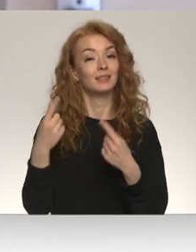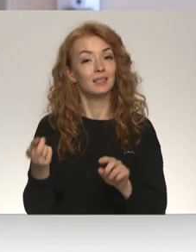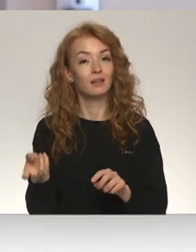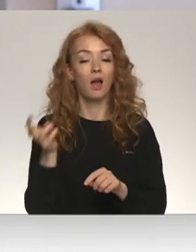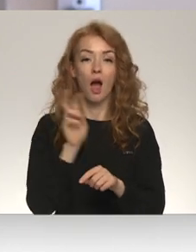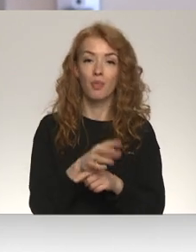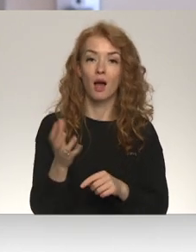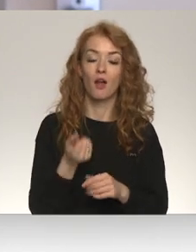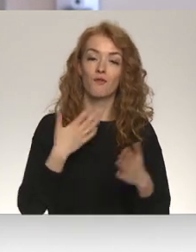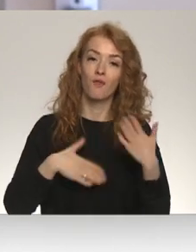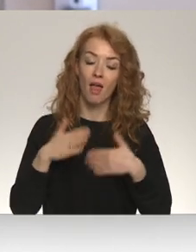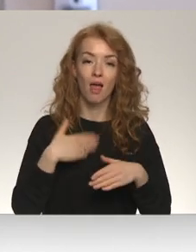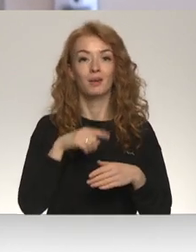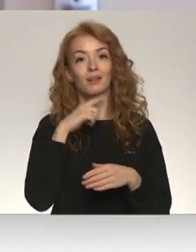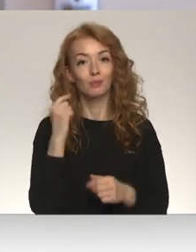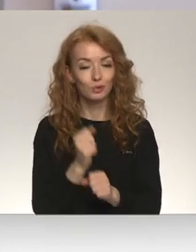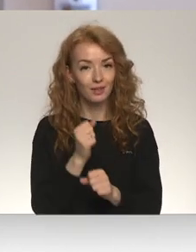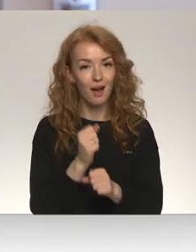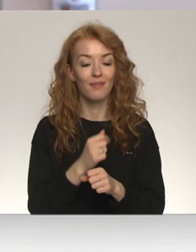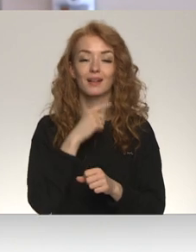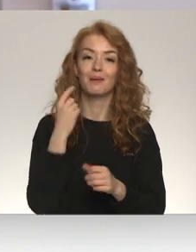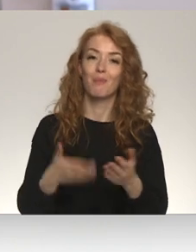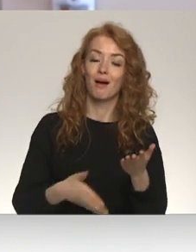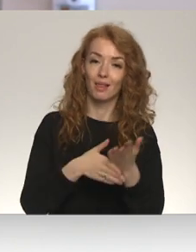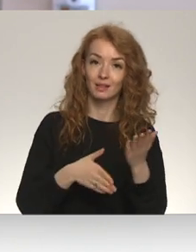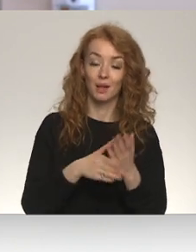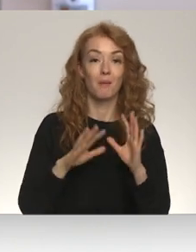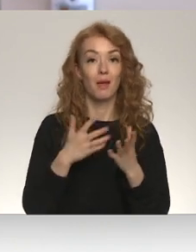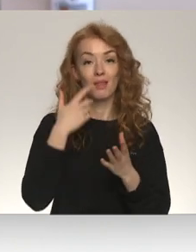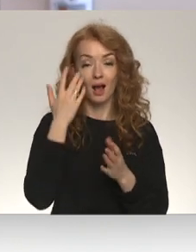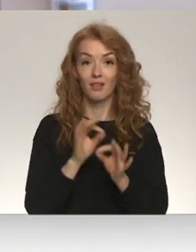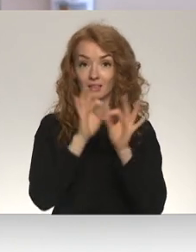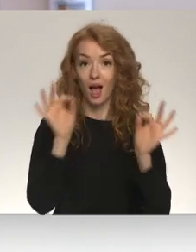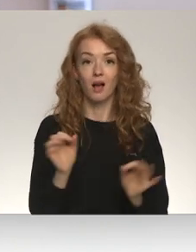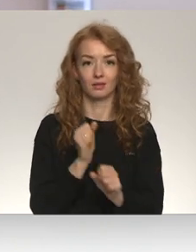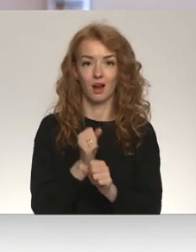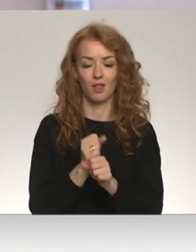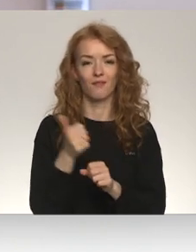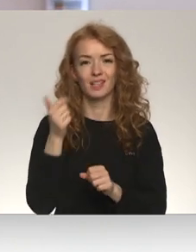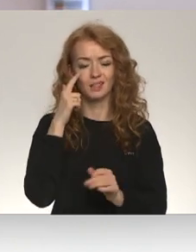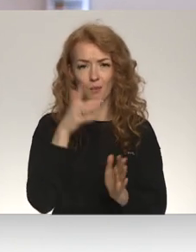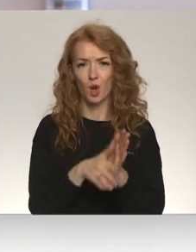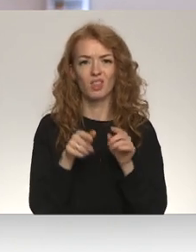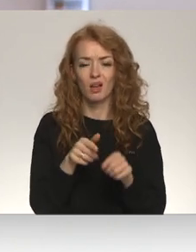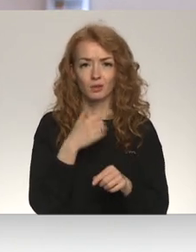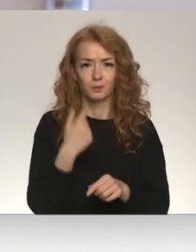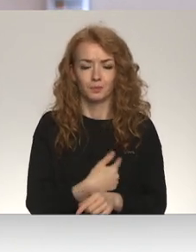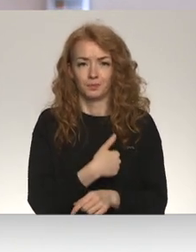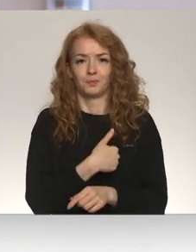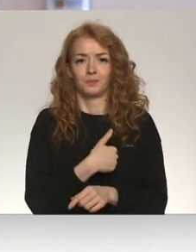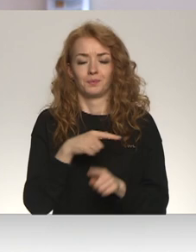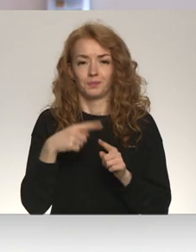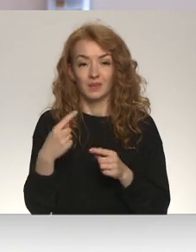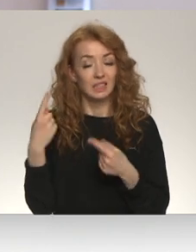ar vēlmi, jā, viņi var grib strādāt, viņi vēlas palīdzēt, bet tad, kad viņi sāk strādāt, viņi saprot, ka tas nav viņu. Un citiem